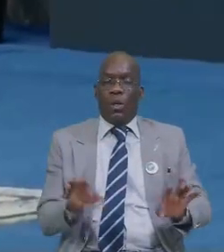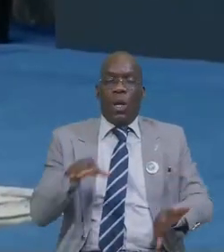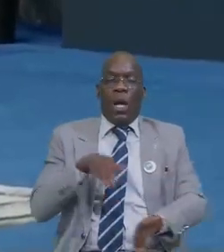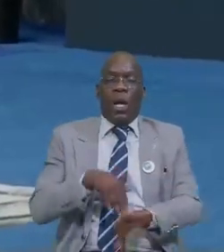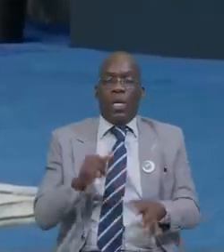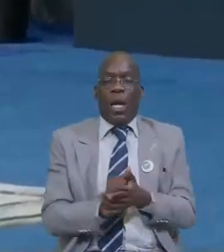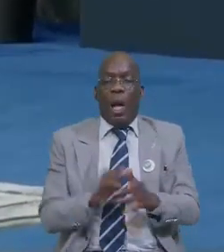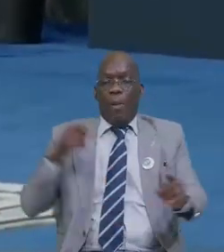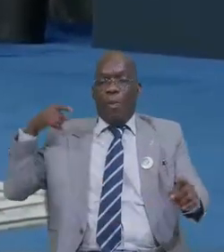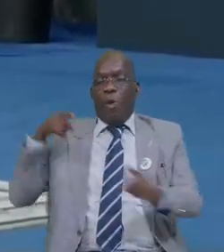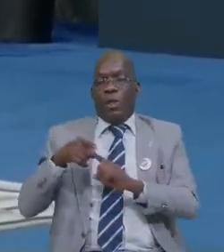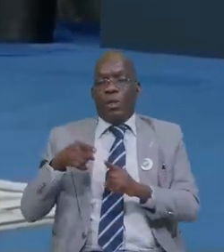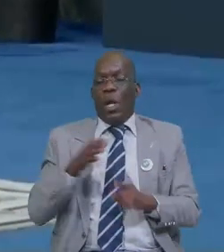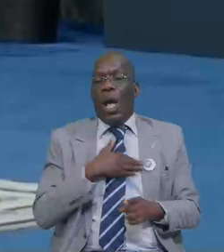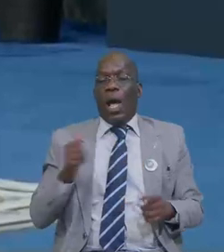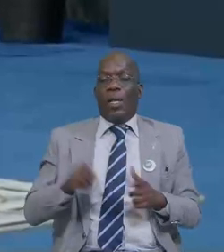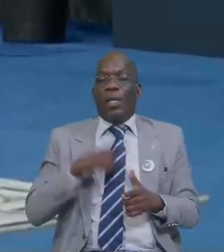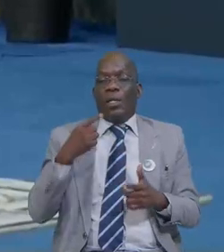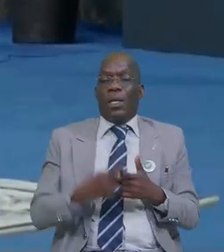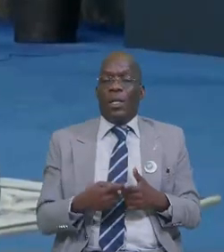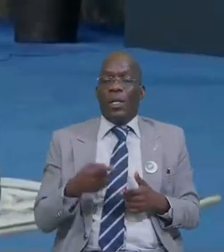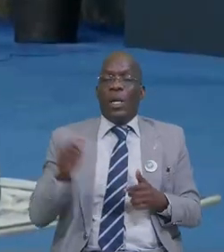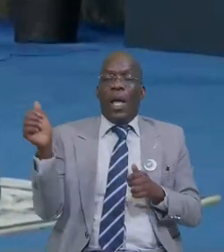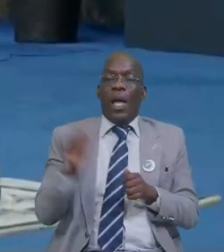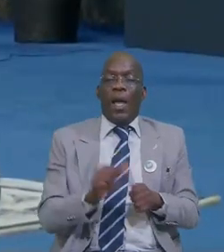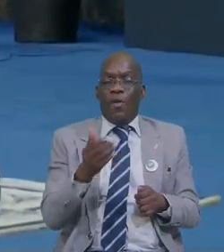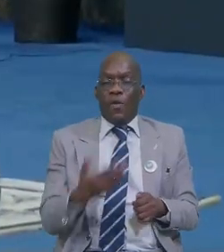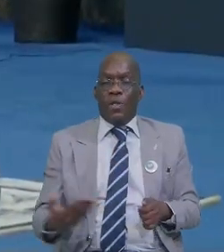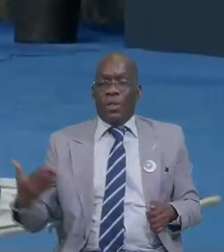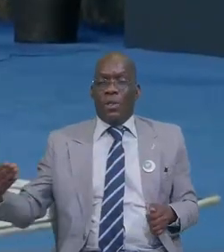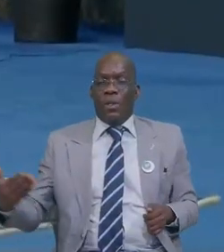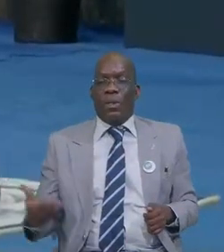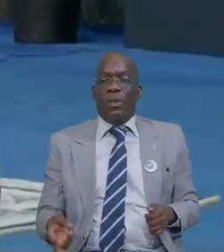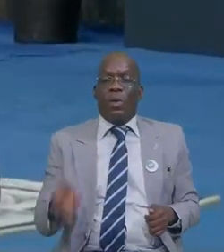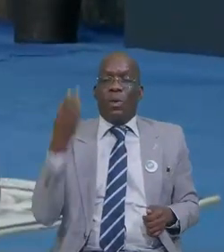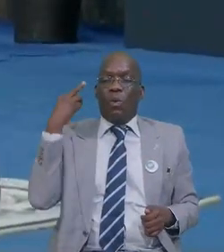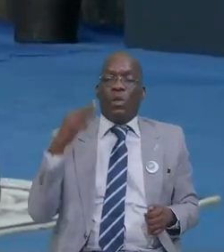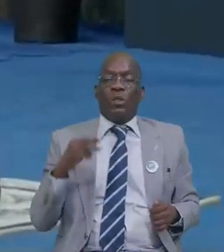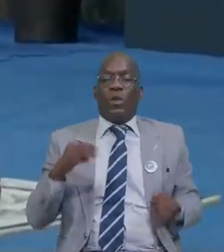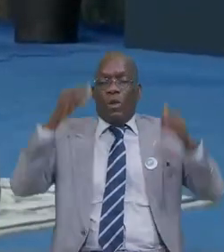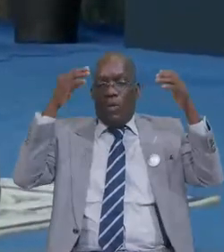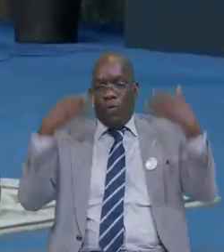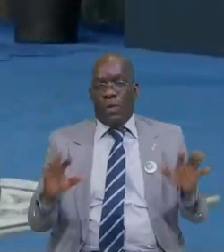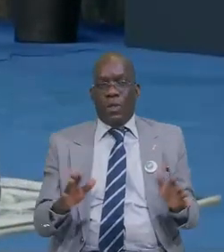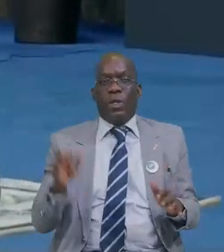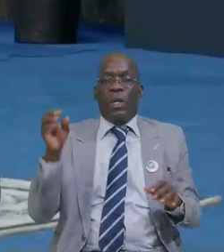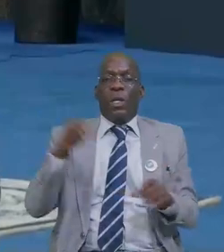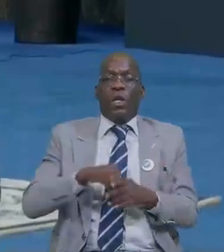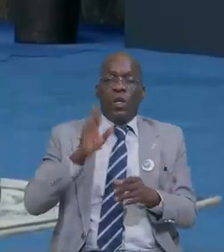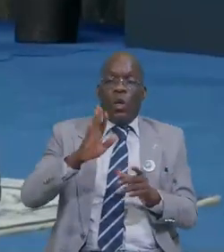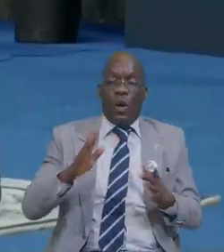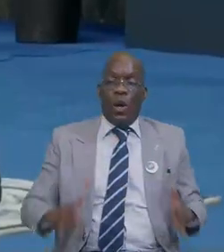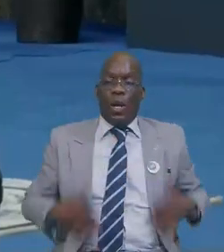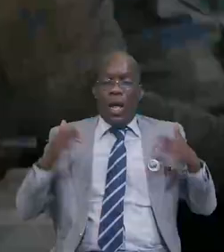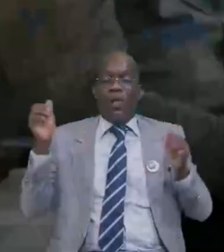au même instant. Et la source, tout a été réglé. Dans ta vie,